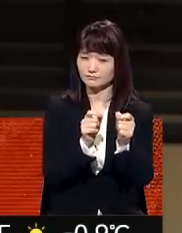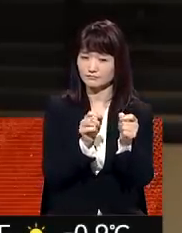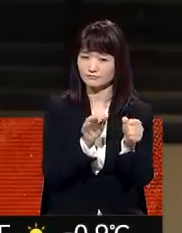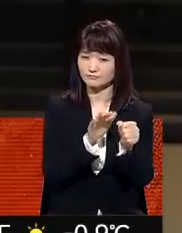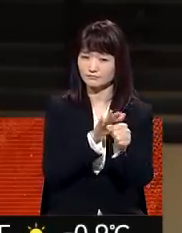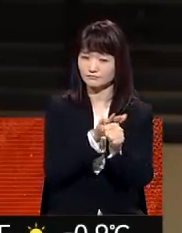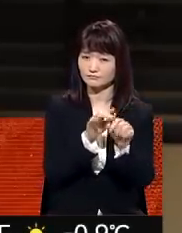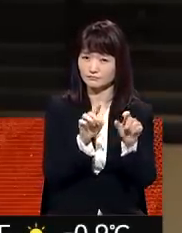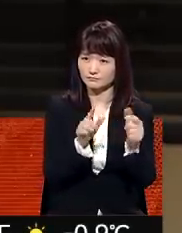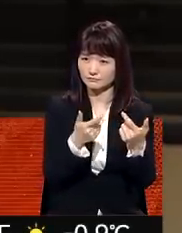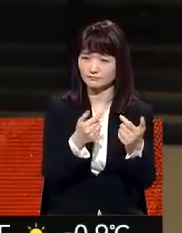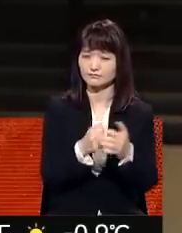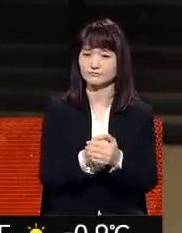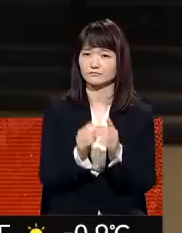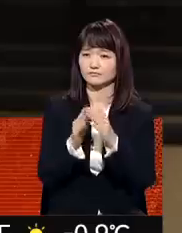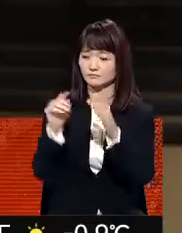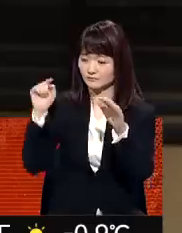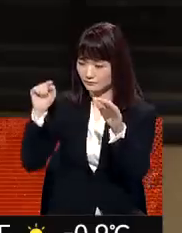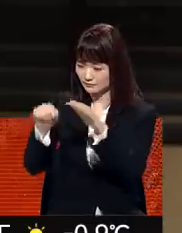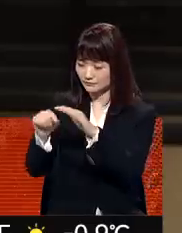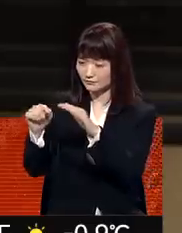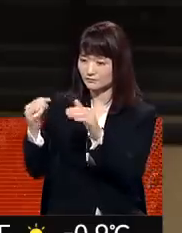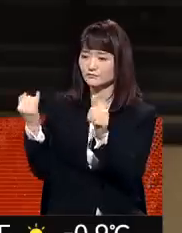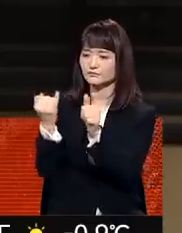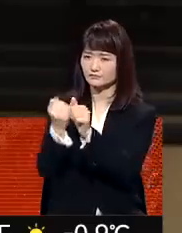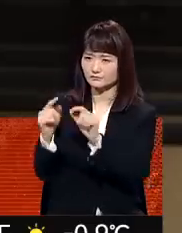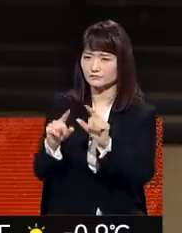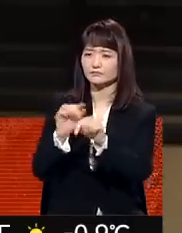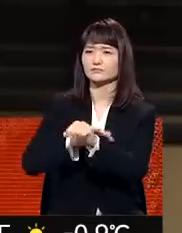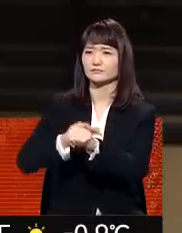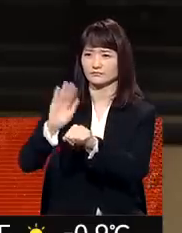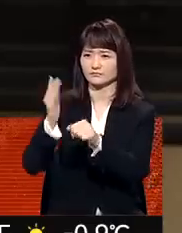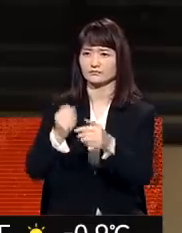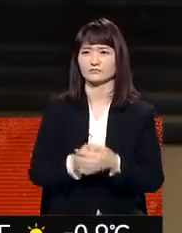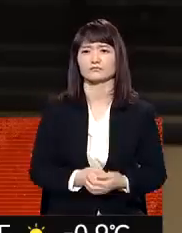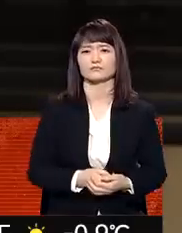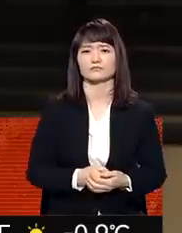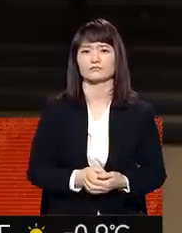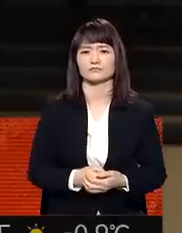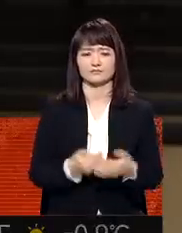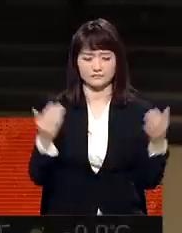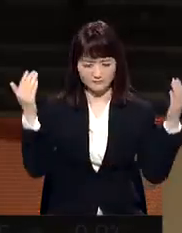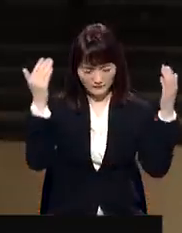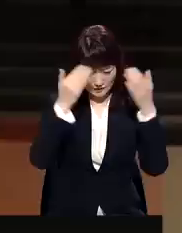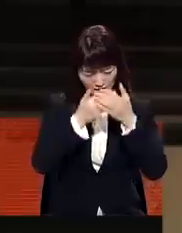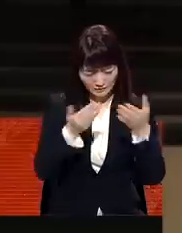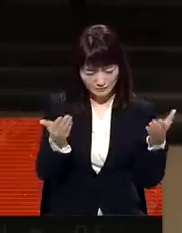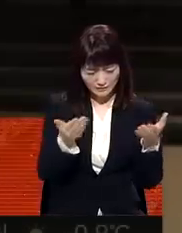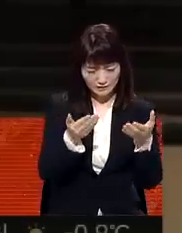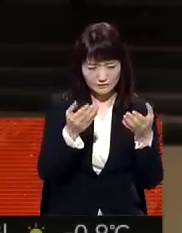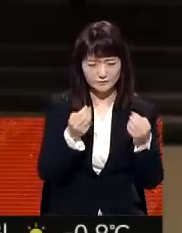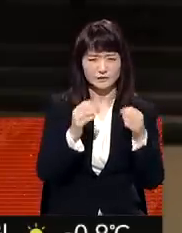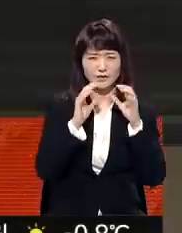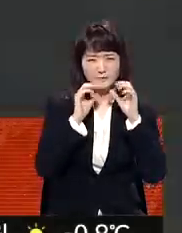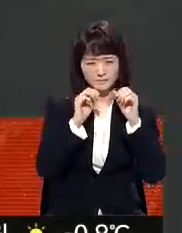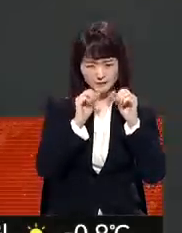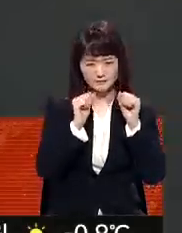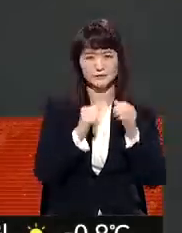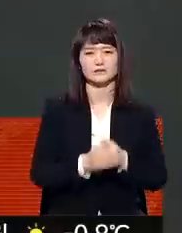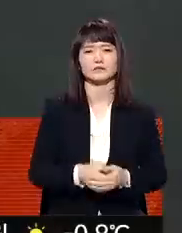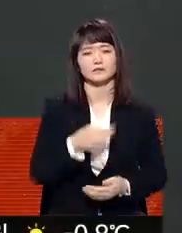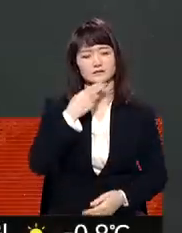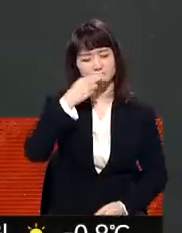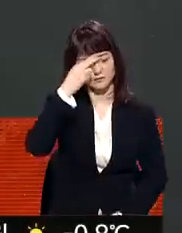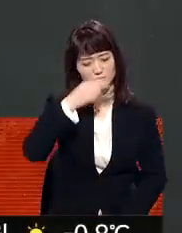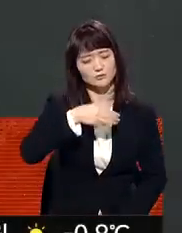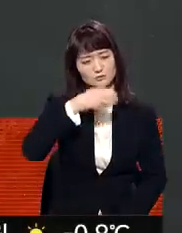와서 할 말 결혼 생활 잘 이어갔는데 단점이 좀 있다면 야근도 좀 많고 영업직이라서 술을 좀 많이 좀 한 거 같아요 그런